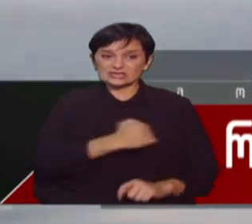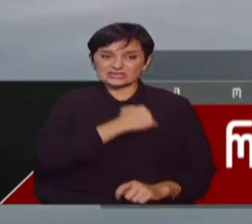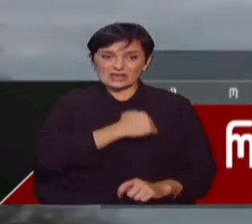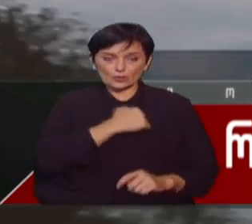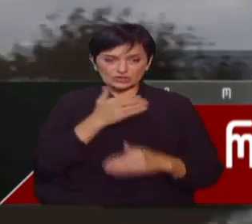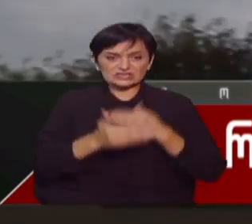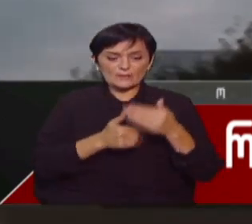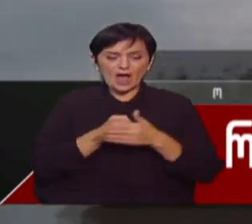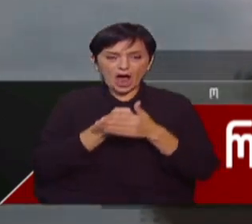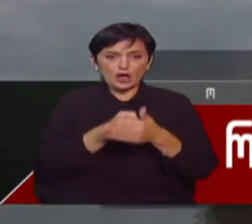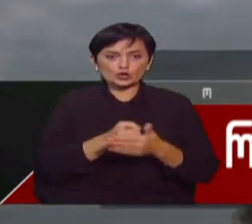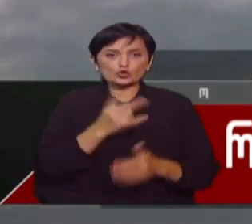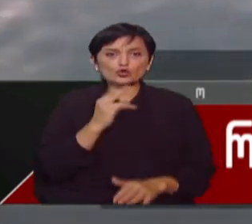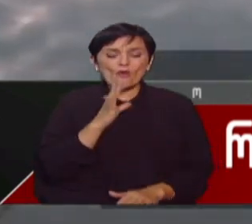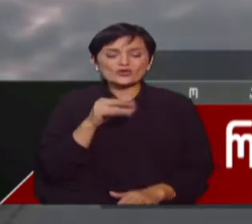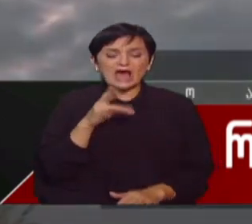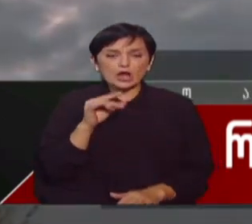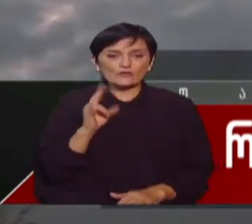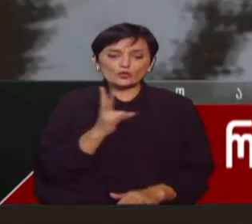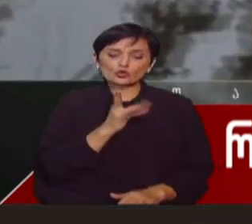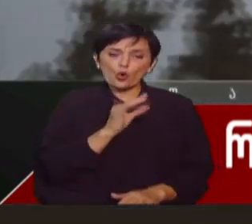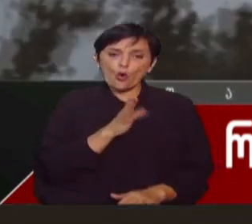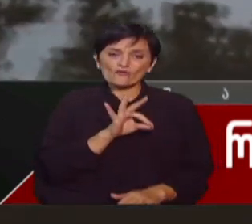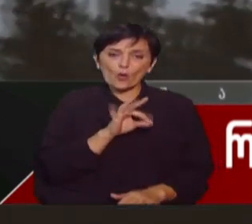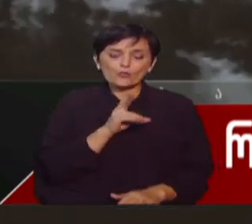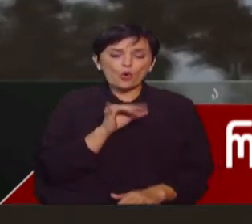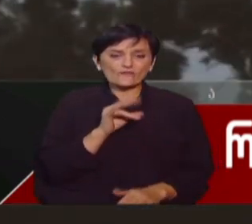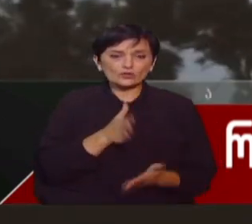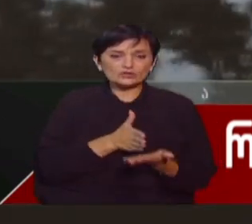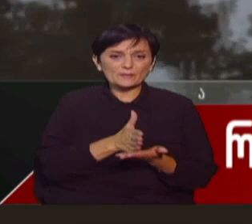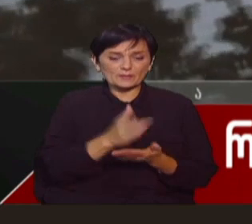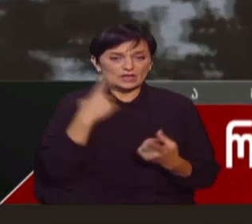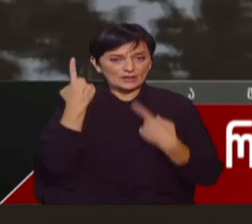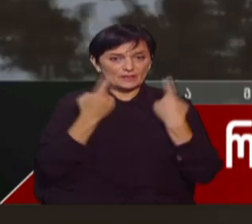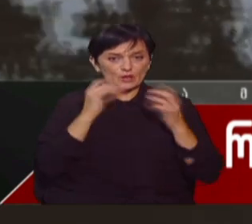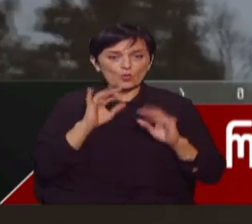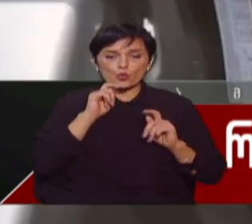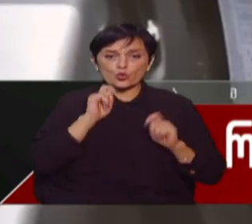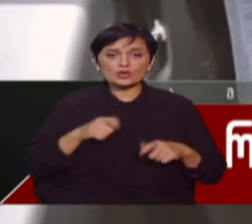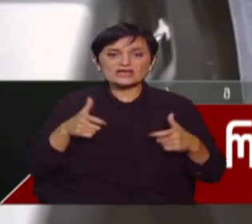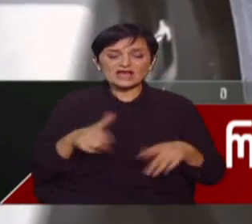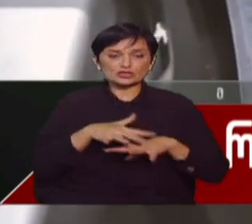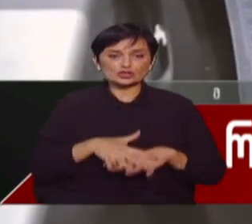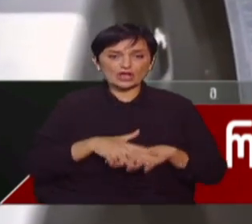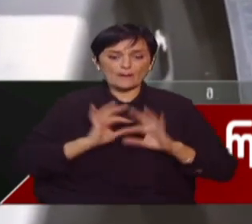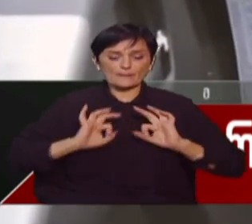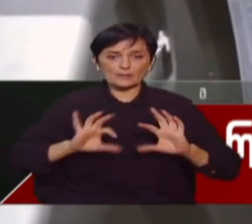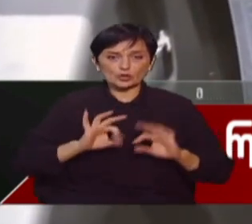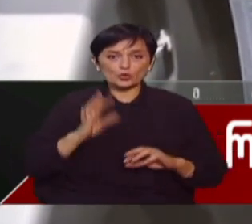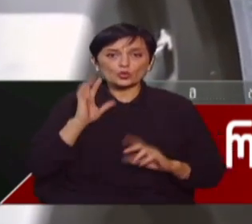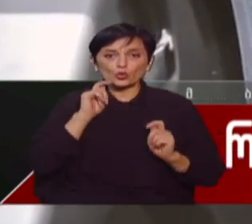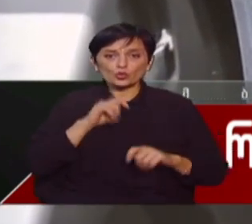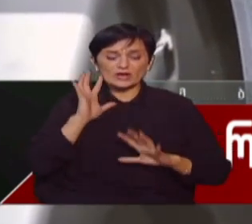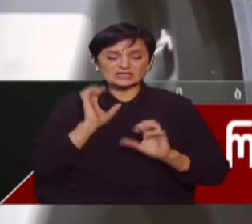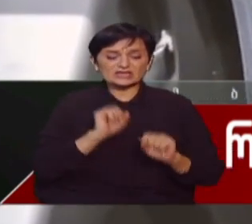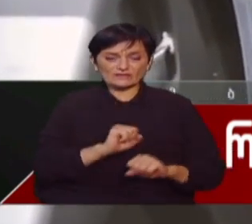samkhedroebi zarmatebas axtseven Novo Danilovkasa da Novo Prokopovkas mimartulebit informatsias Ukrainis genshtabi avrtseleps. Ukrainis tavdatsvis